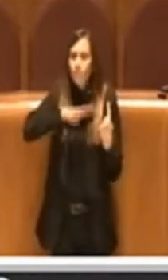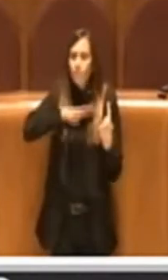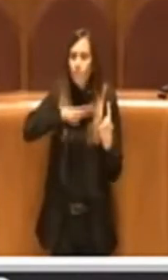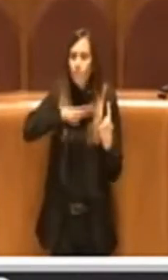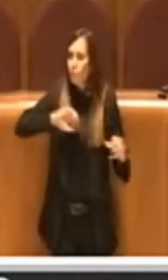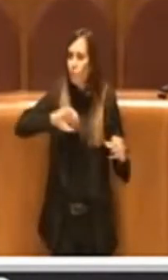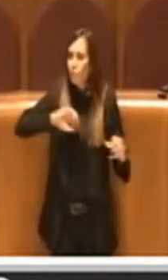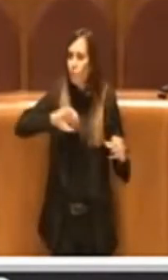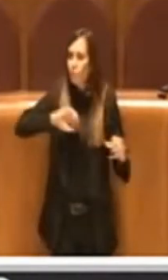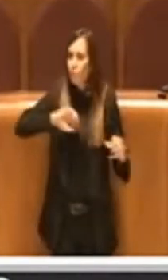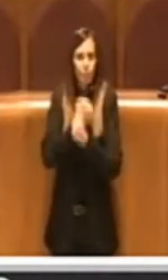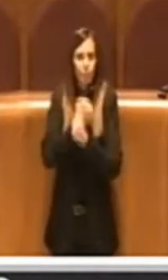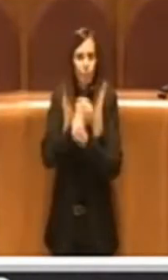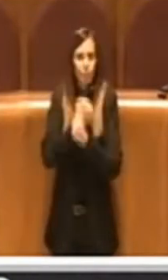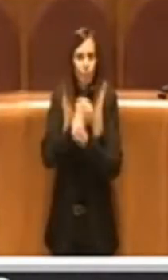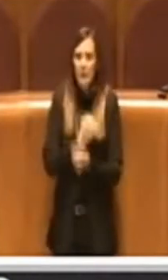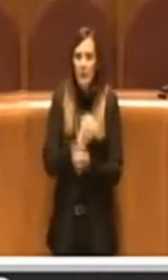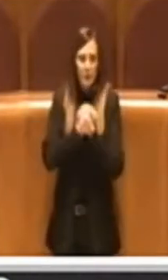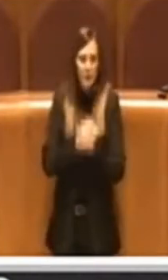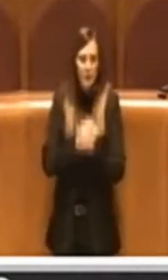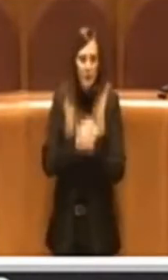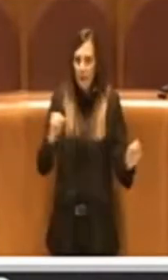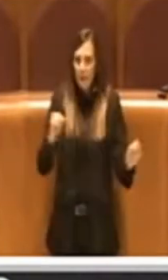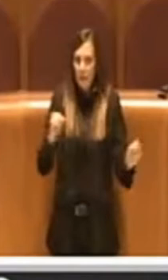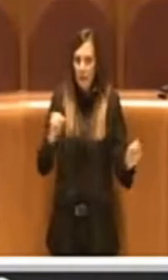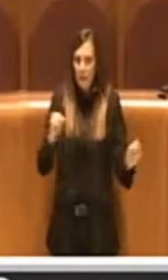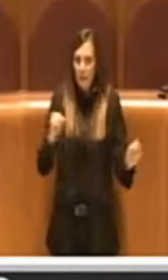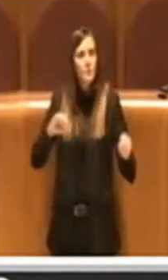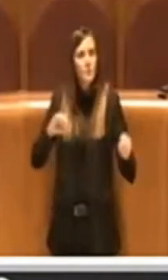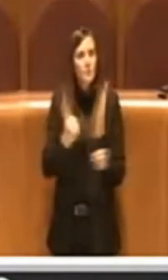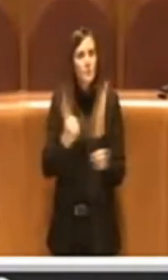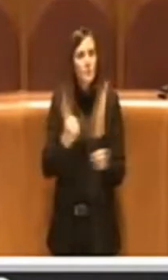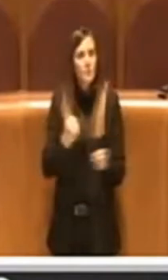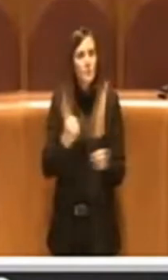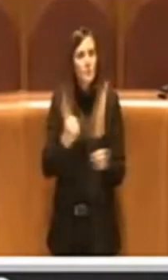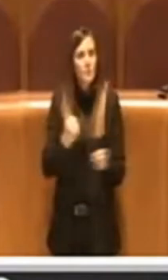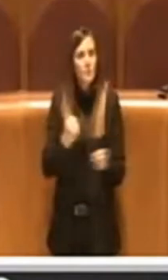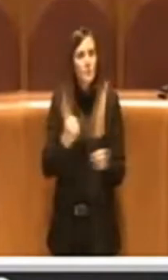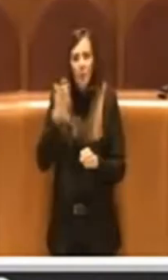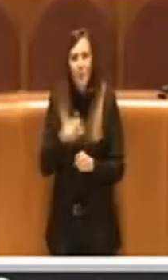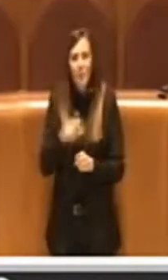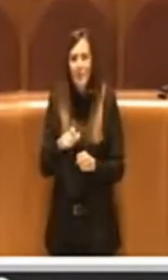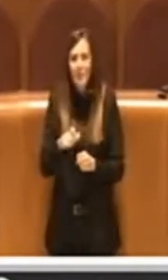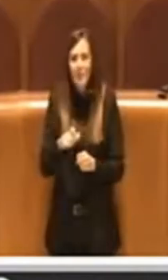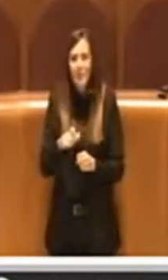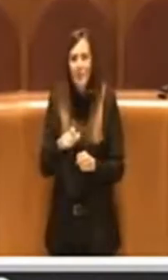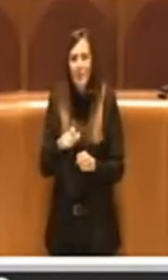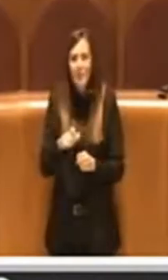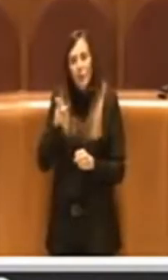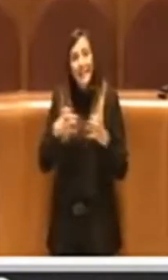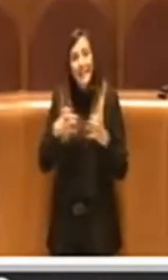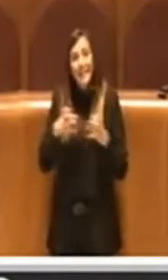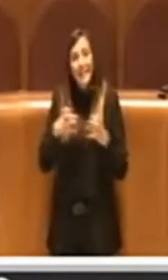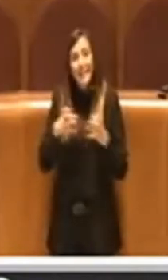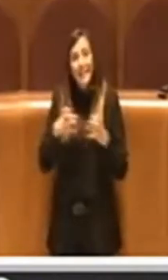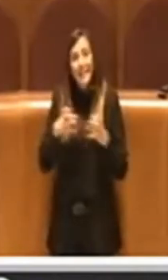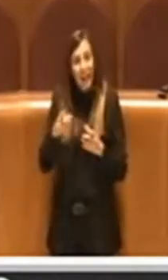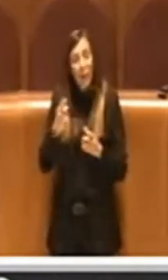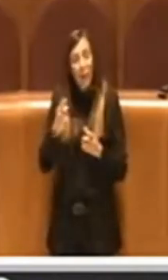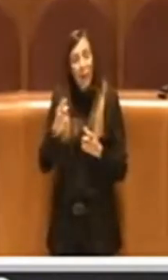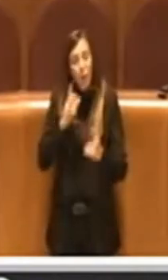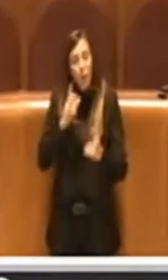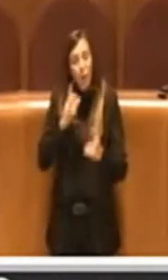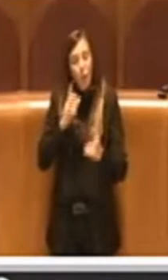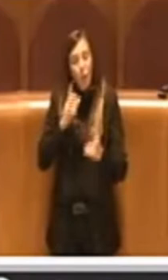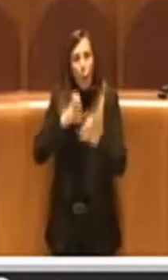27 credo che sia molto complicato per l'azienda poter corrispondere gli